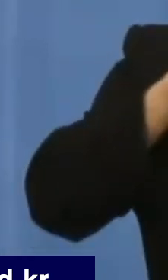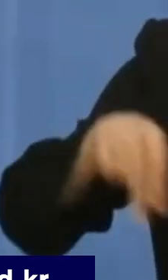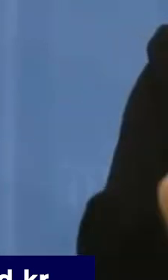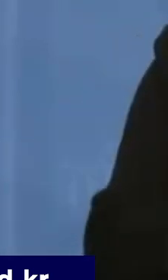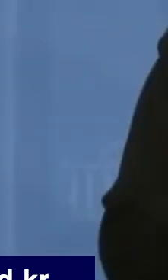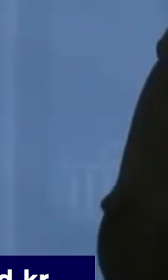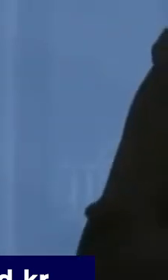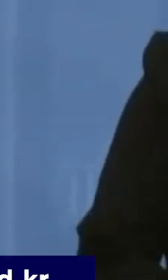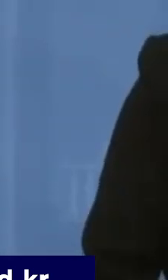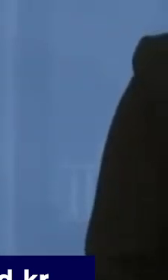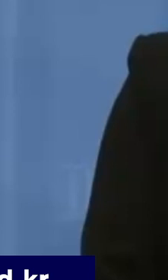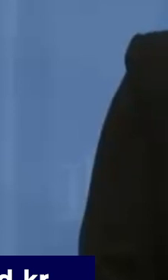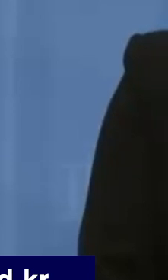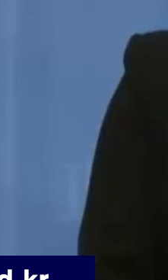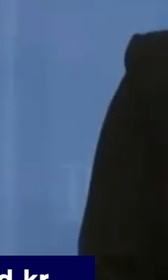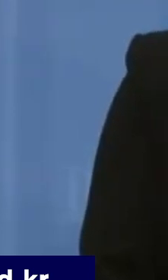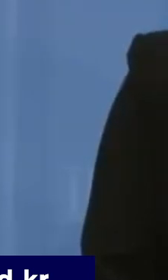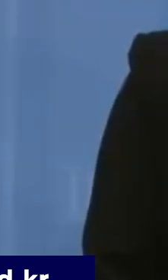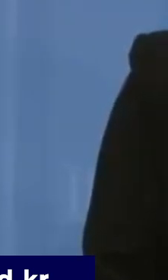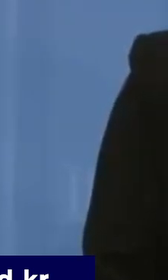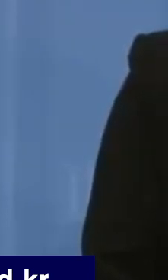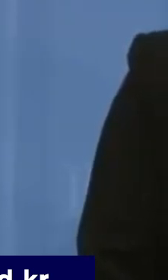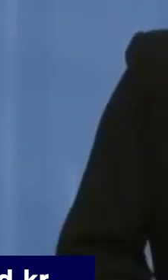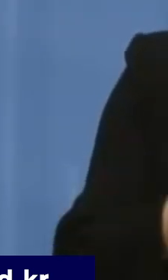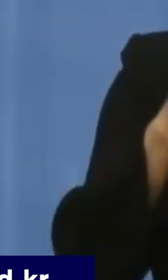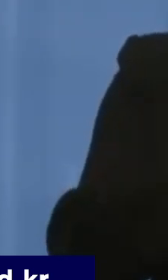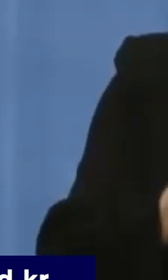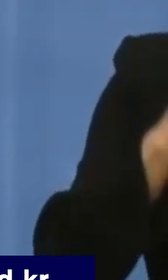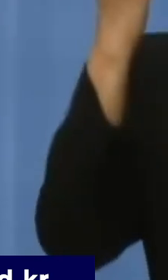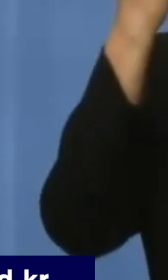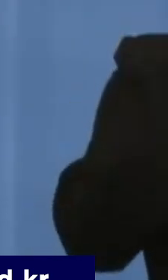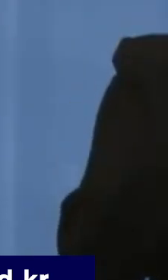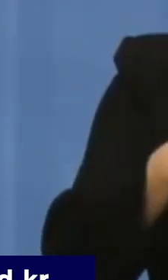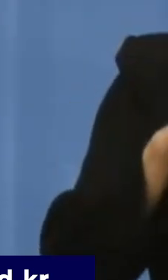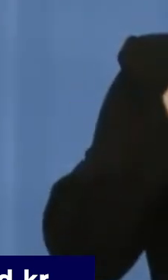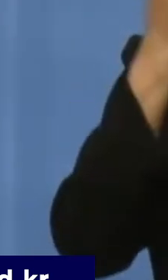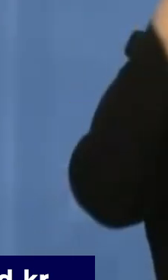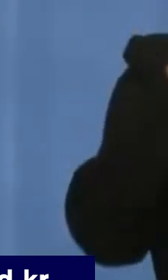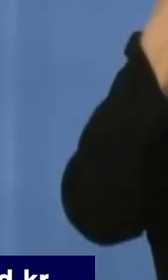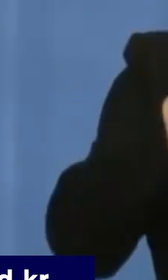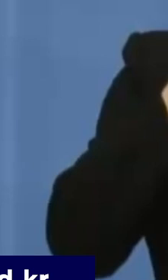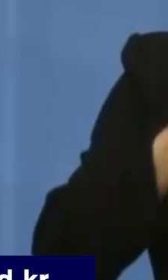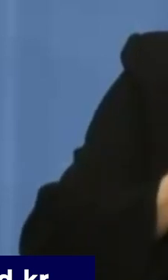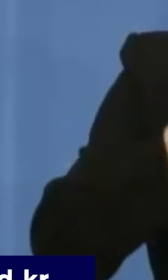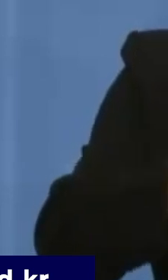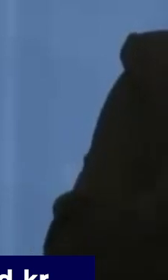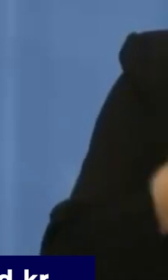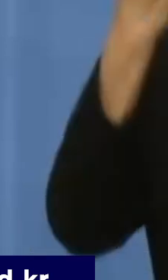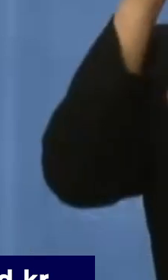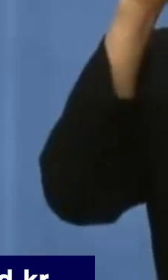수준에 이르렀습니다. 무엇보다 공명정대한 수사로 진실을 규명하고 사법정의를 실현해야